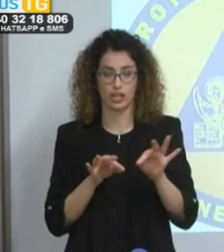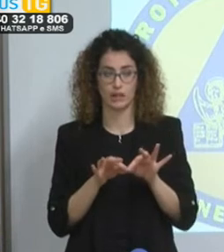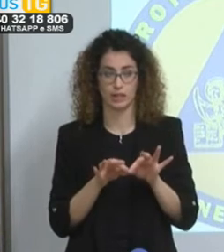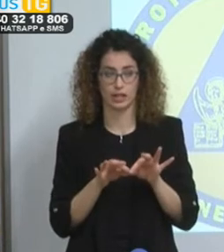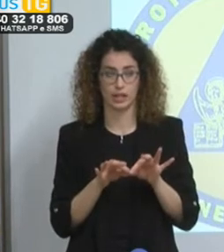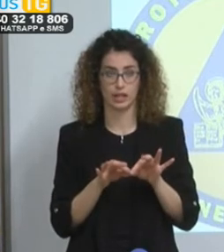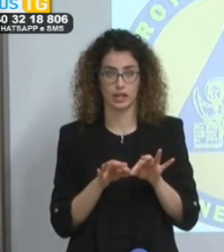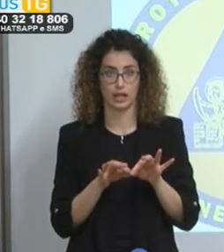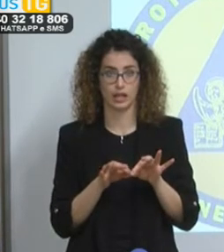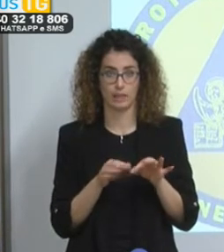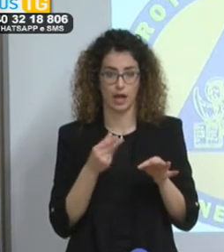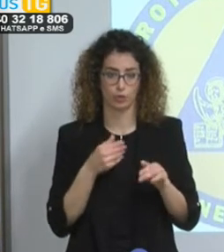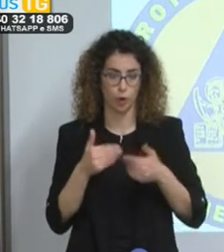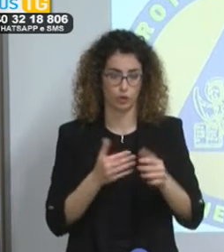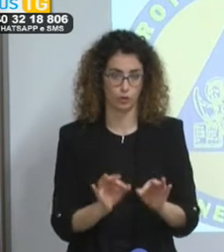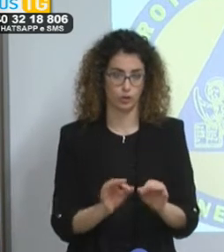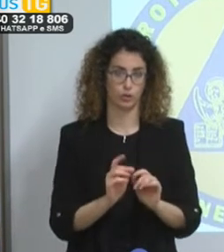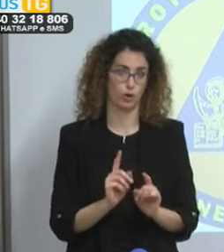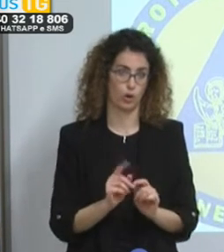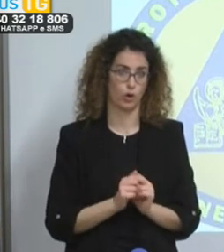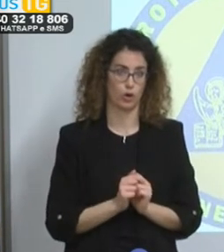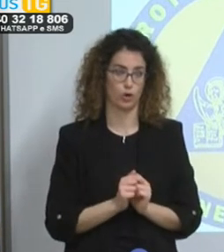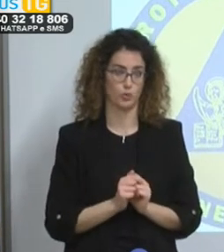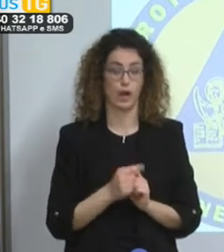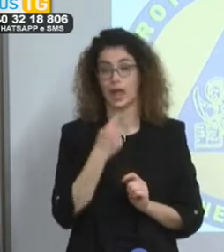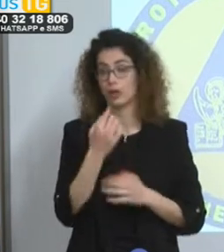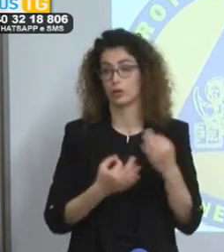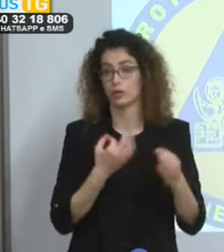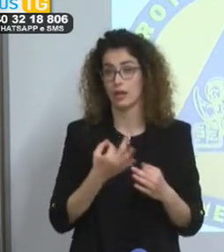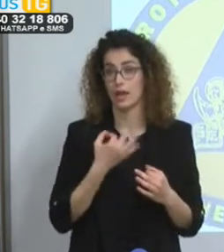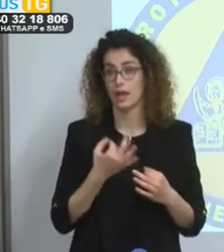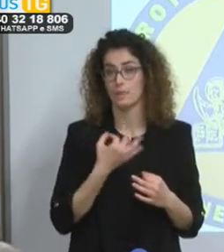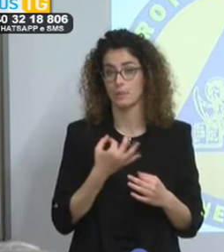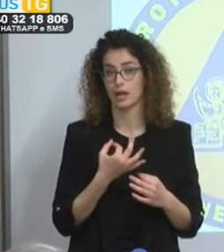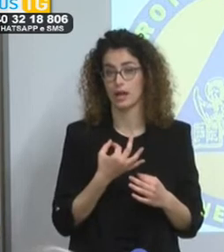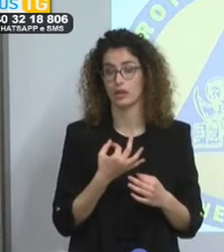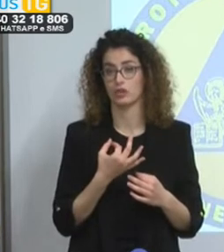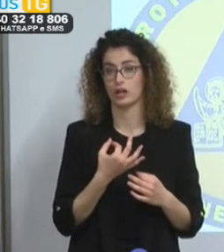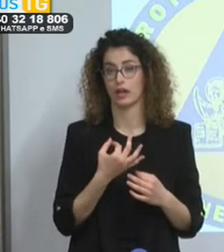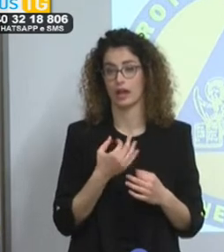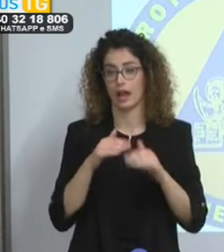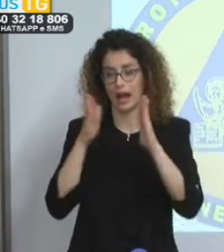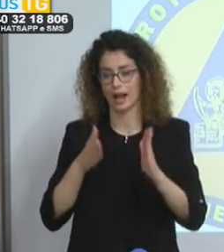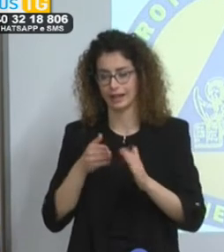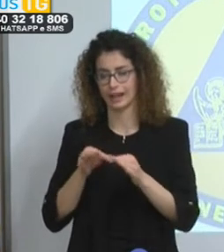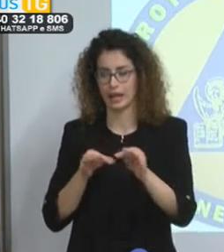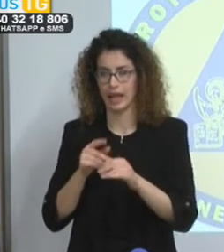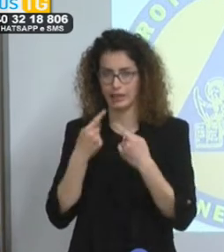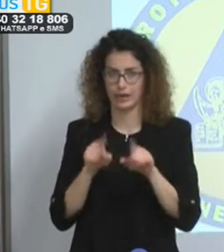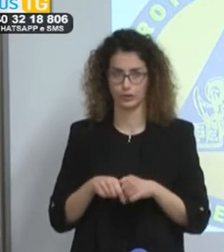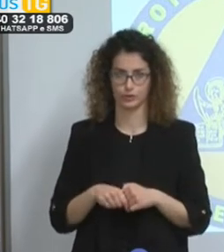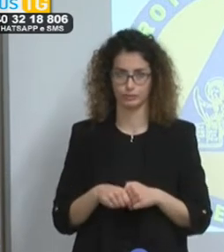tutto con avanzamento così lento. Però insomma, ve l'ho sempre detto che i 6 km della galleria hanno un'altra storia. Ovvio che